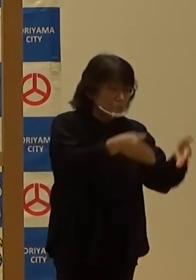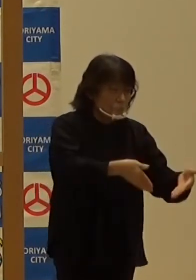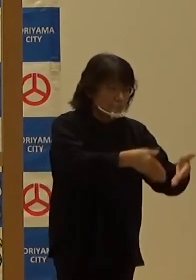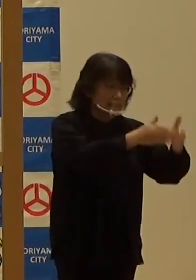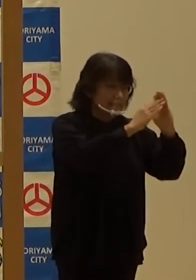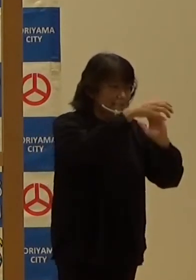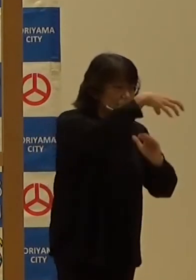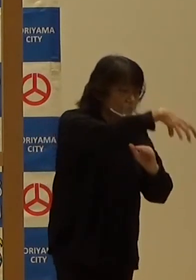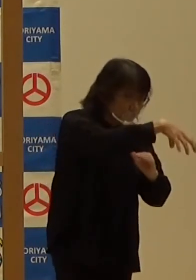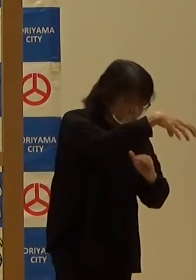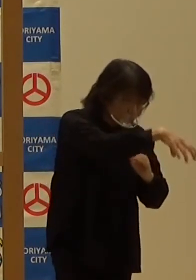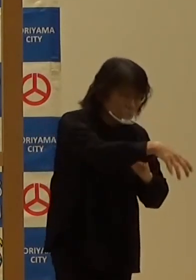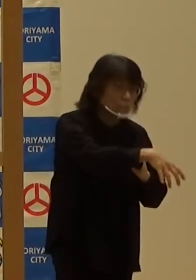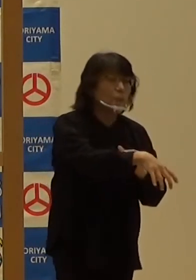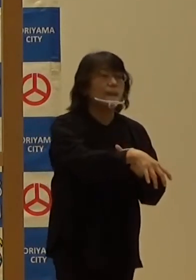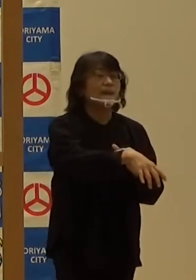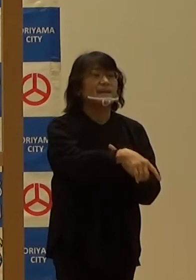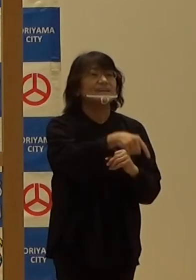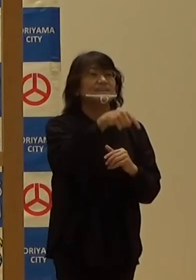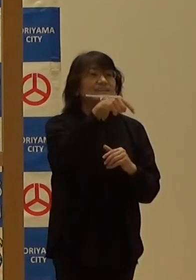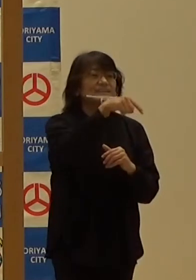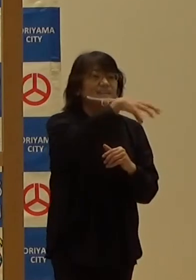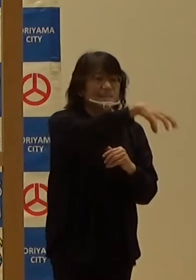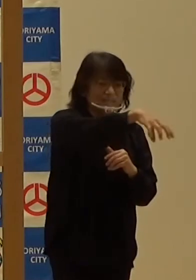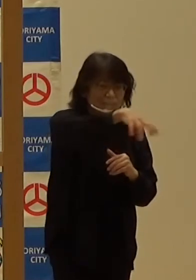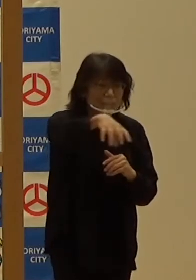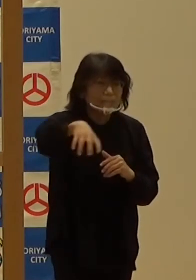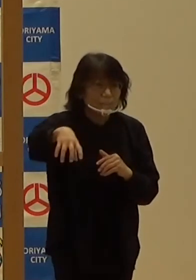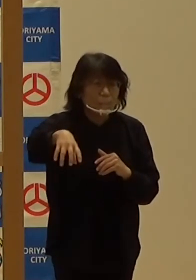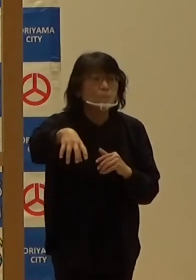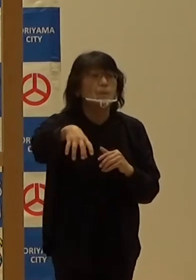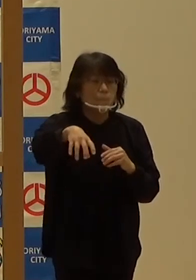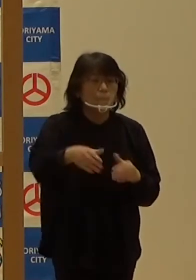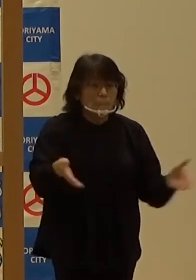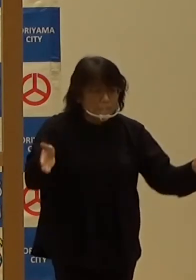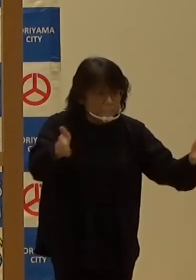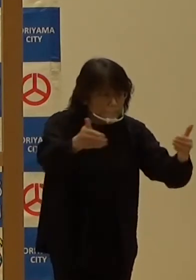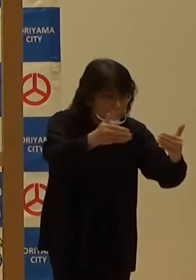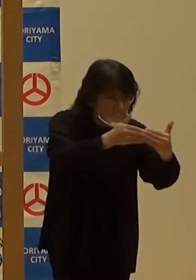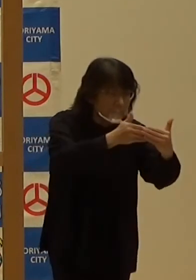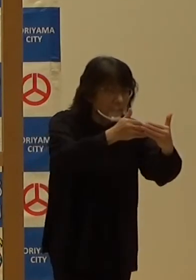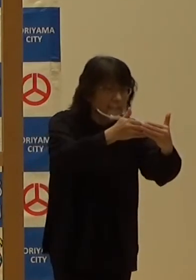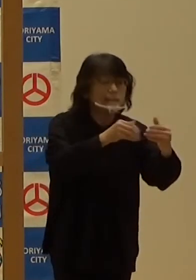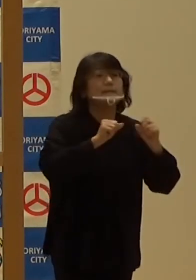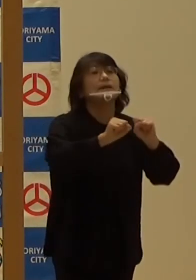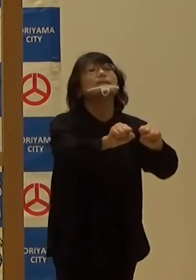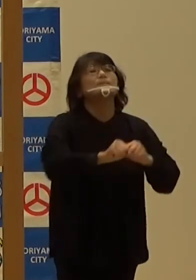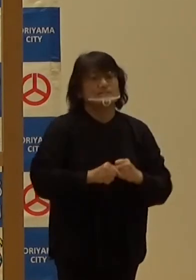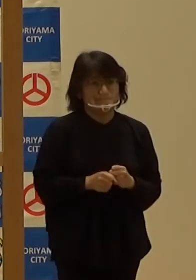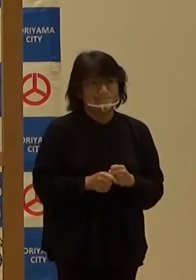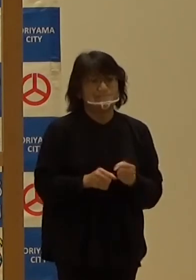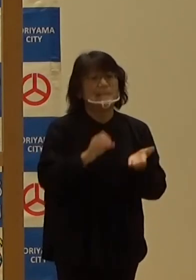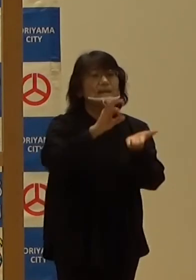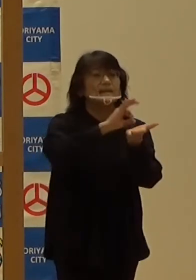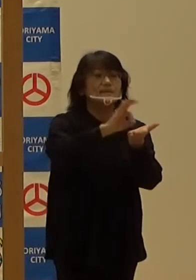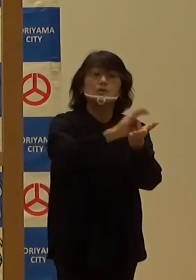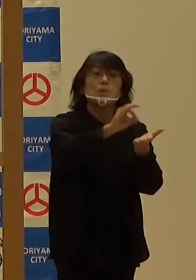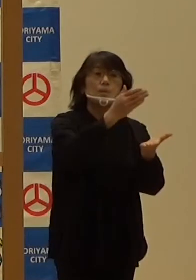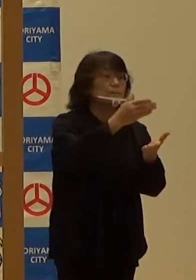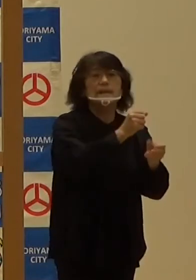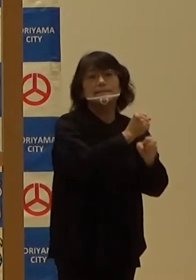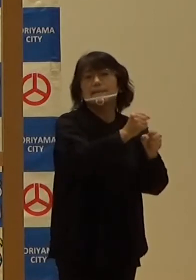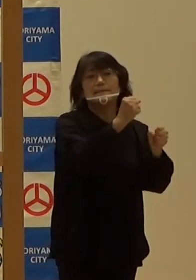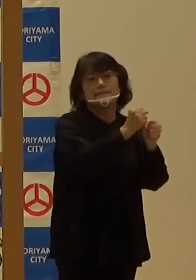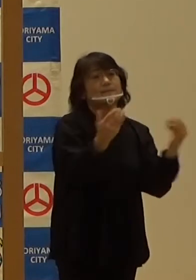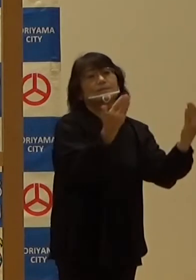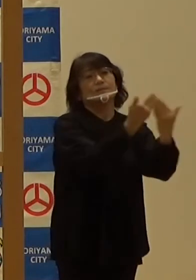と工事の関係上安全性を担保しなければいけないと考えておりますので、当然利用中止というふうに考えてござい